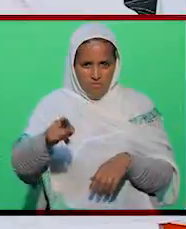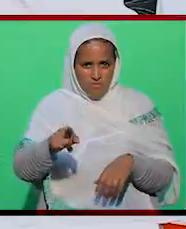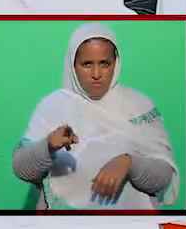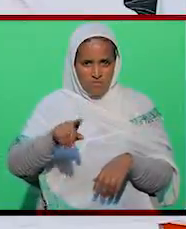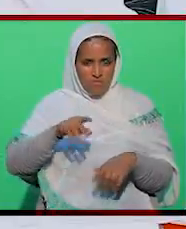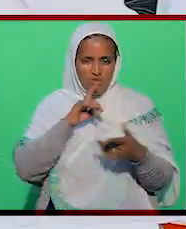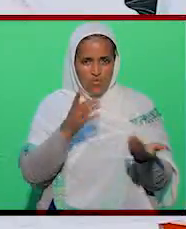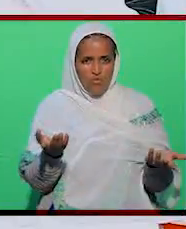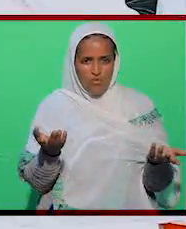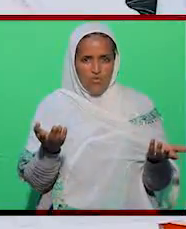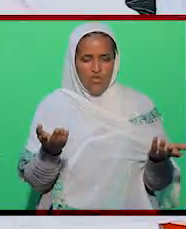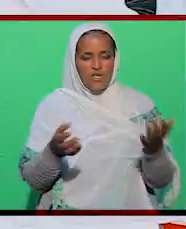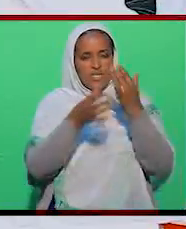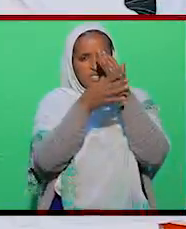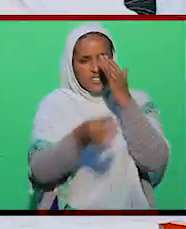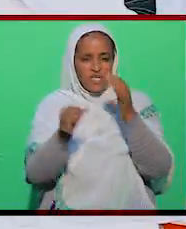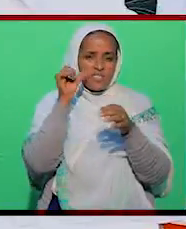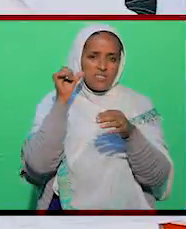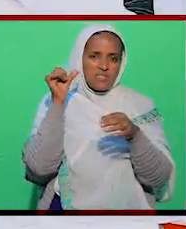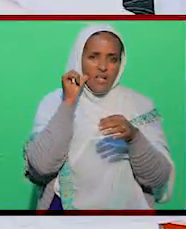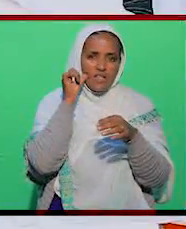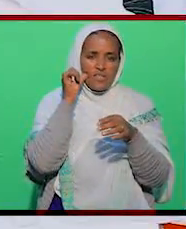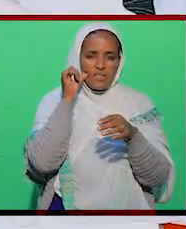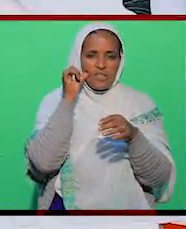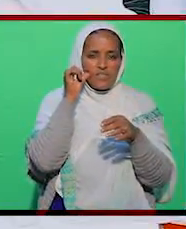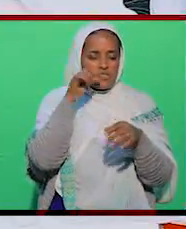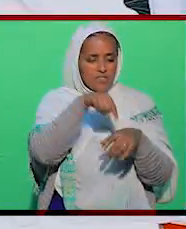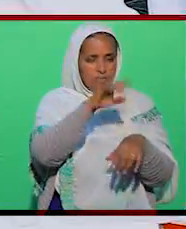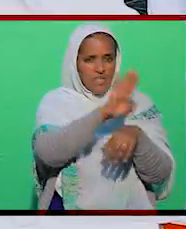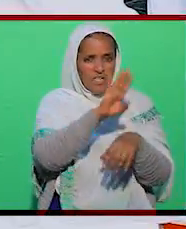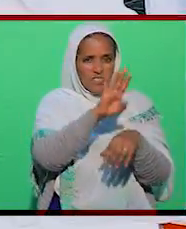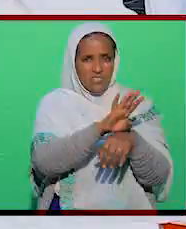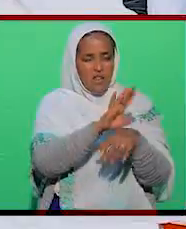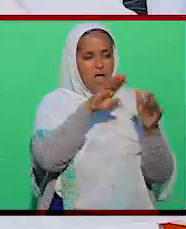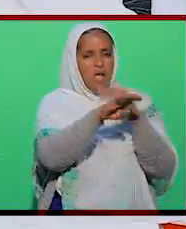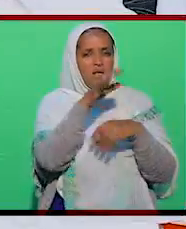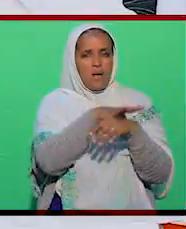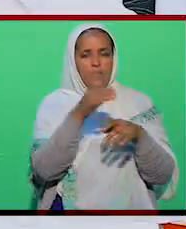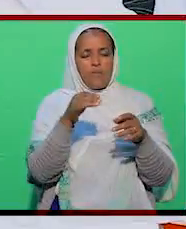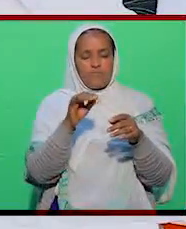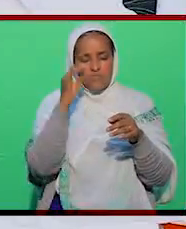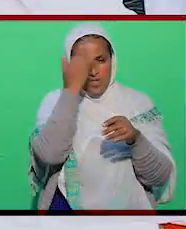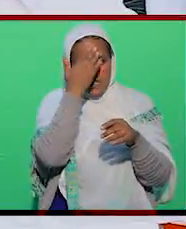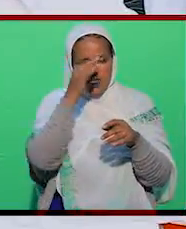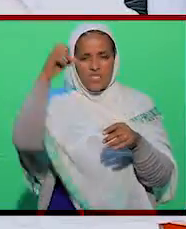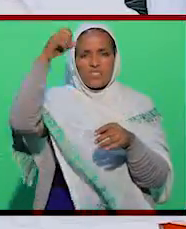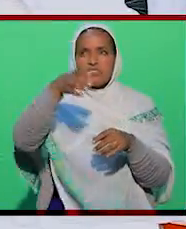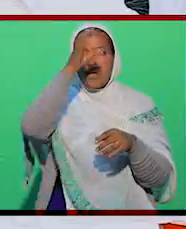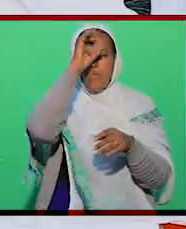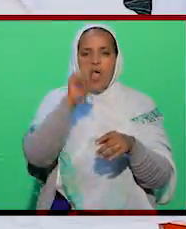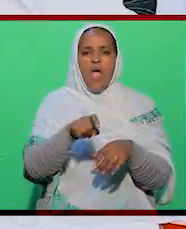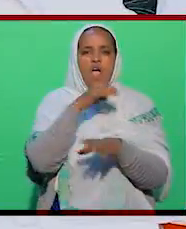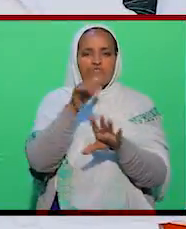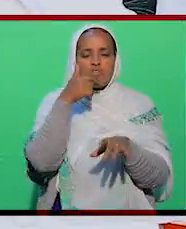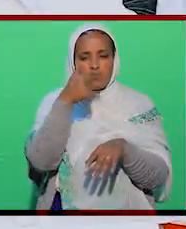አምጥተውት ነው? ዘርፈው ነው እንዴ? ዘይት ትናንትና ቅባ ቅዱስ እዚህ ቤተ ክርስቲያን አይገባም ሲሉ ነበረ፣